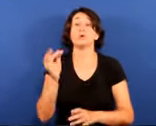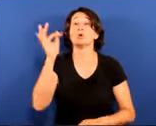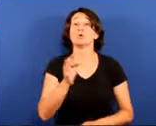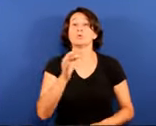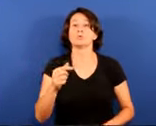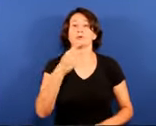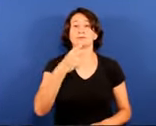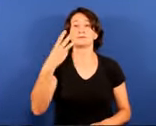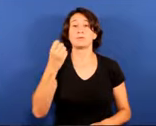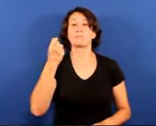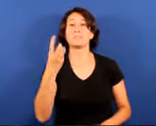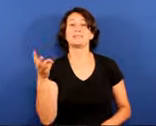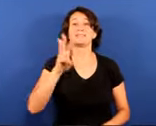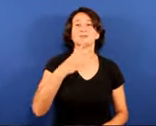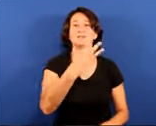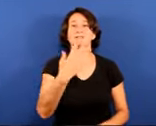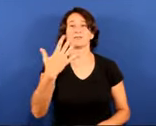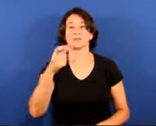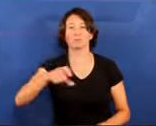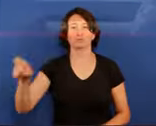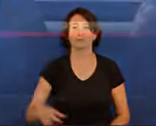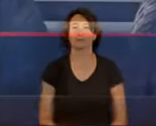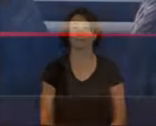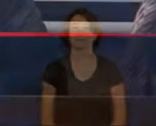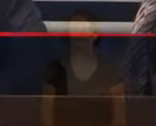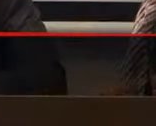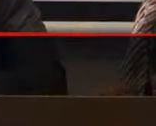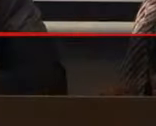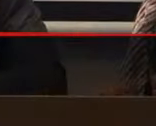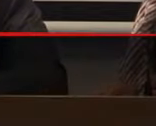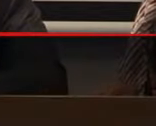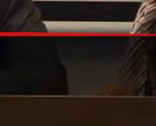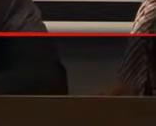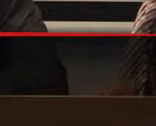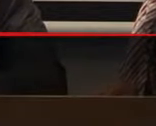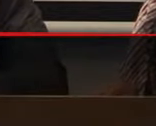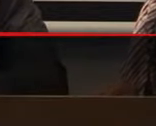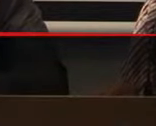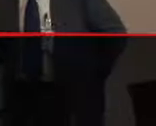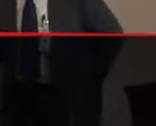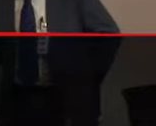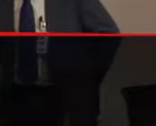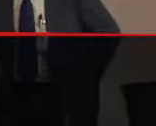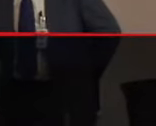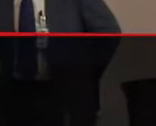Lelo irabazlea berriz, Jose Gil Noguez Villenena. Logotipoa diseinatu duen enpresak